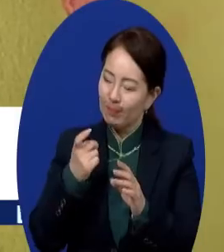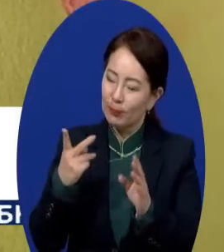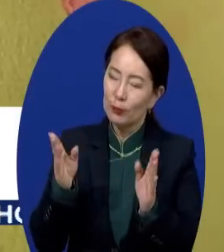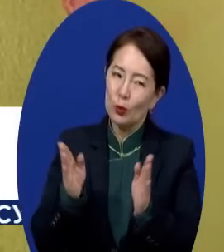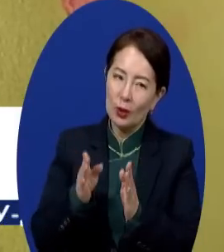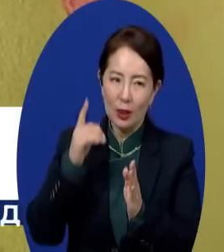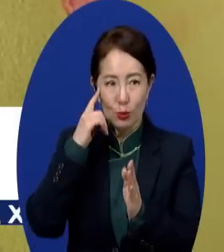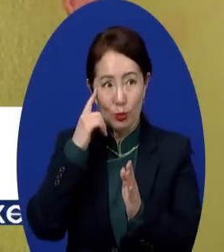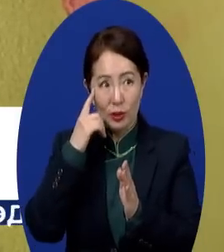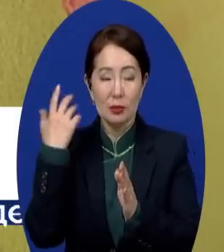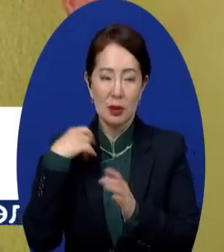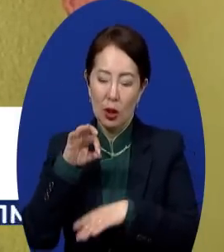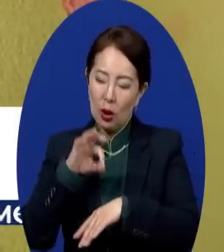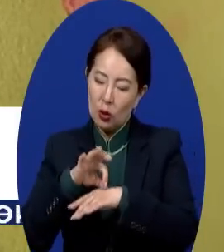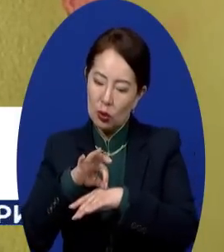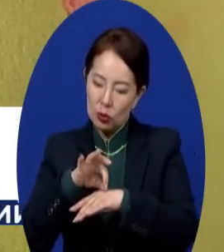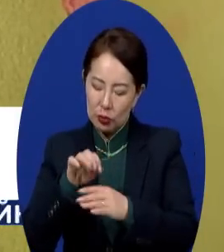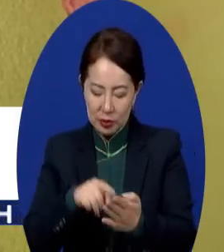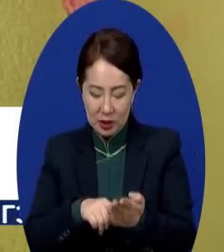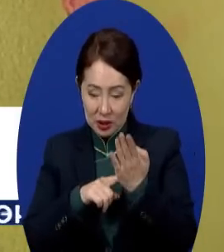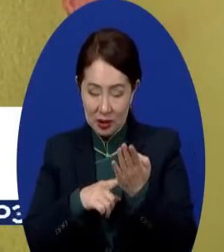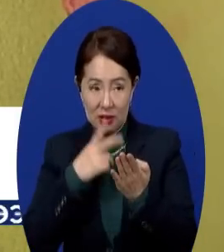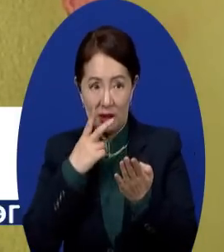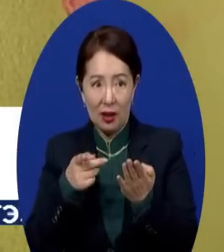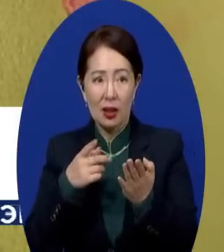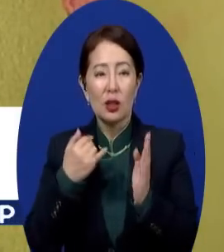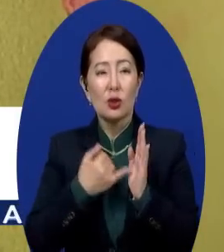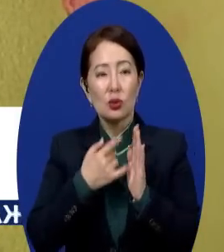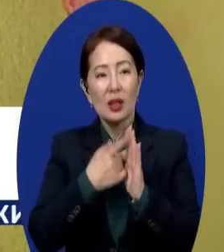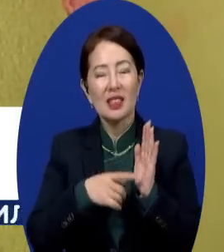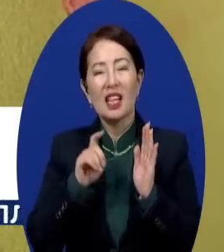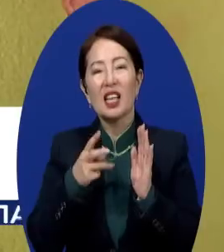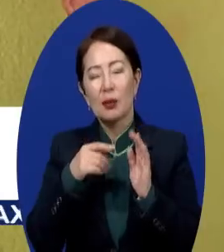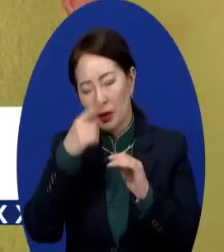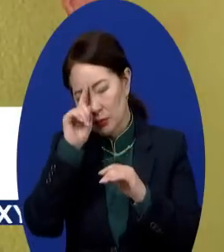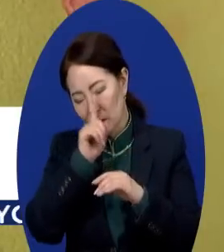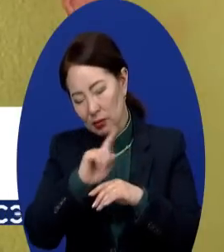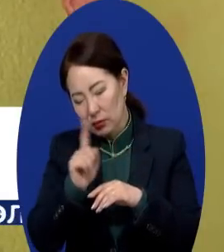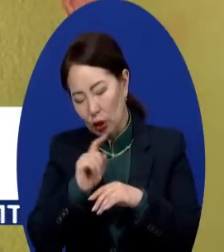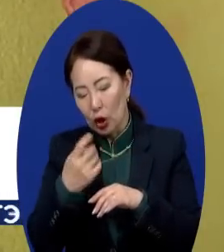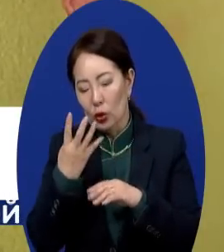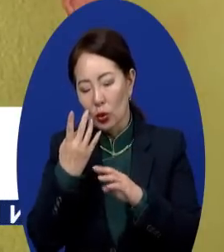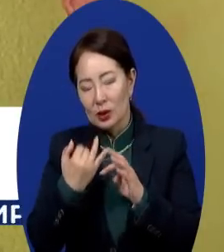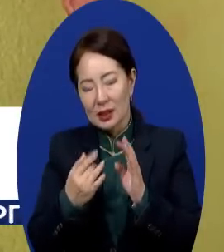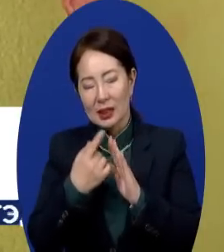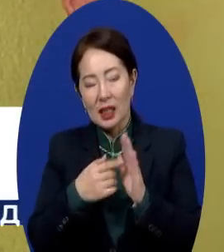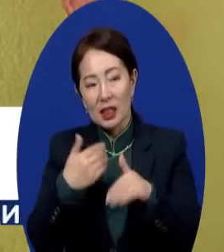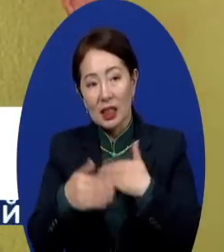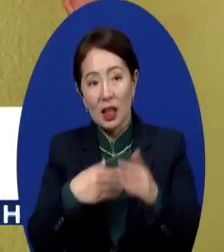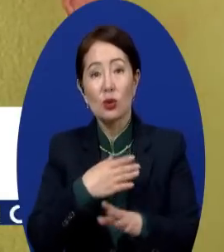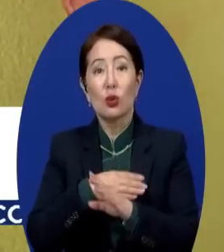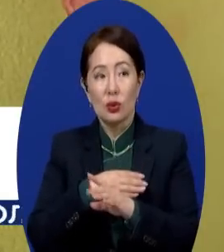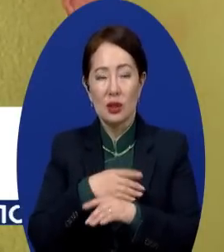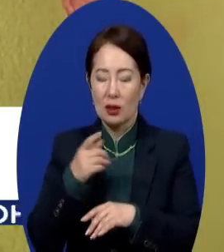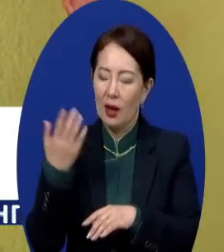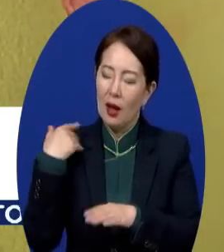гэж боддог. Өвчний маань ингээд системд гэлрээ явж ирсэн байлээ. 6 сарын хийм имчилгээ хийлгэхээ одоо баг 4 сарынхыг нь хийлгээ дуусч байгаа. Ер